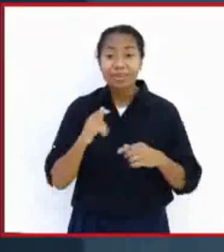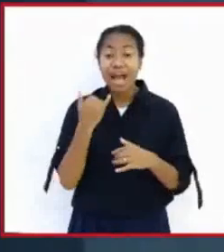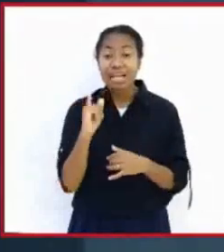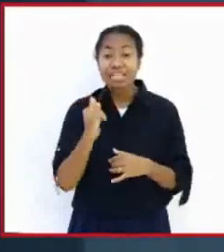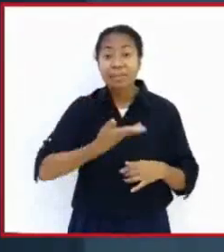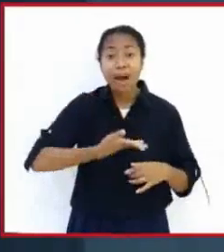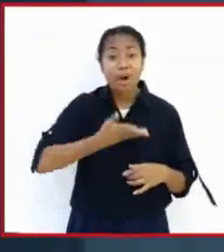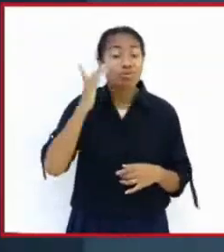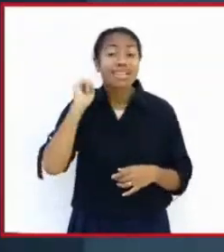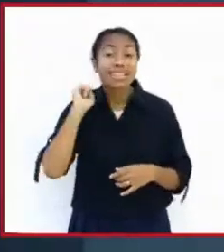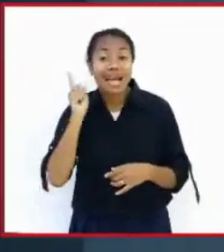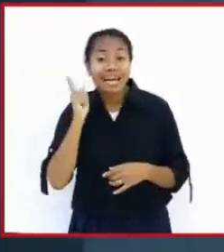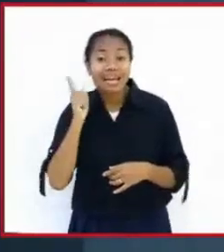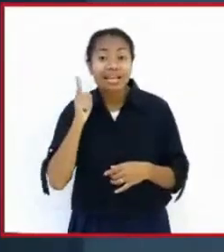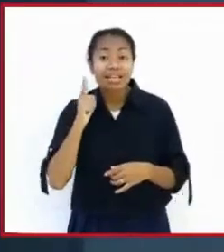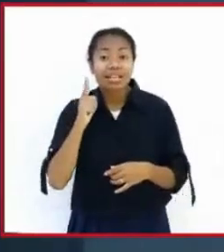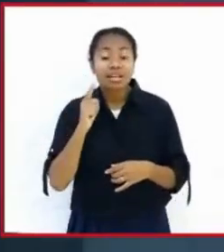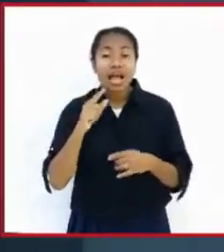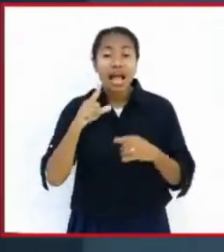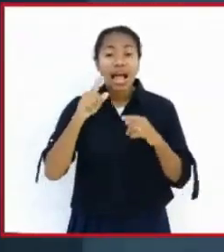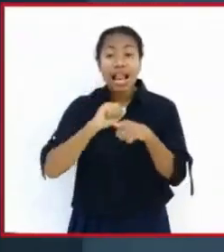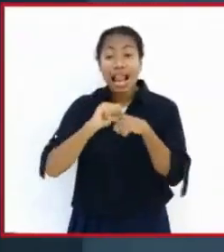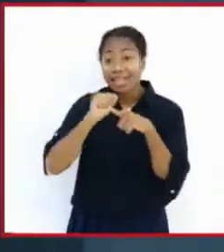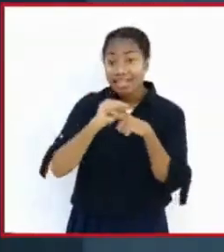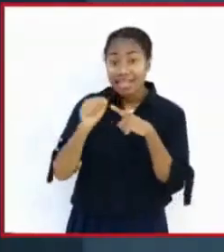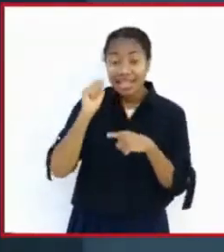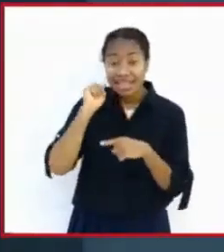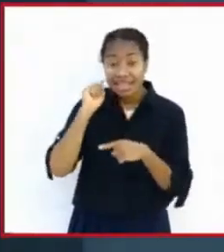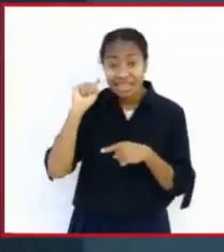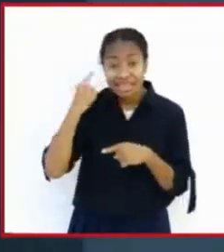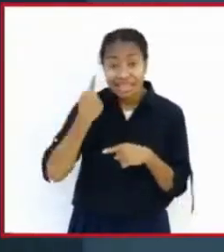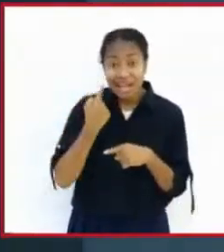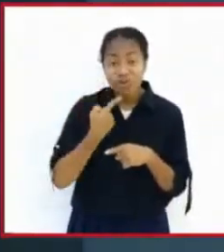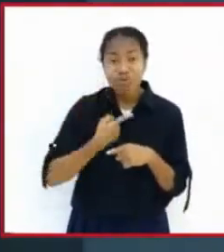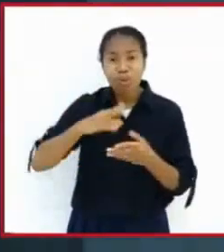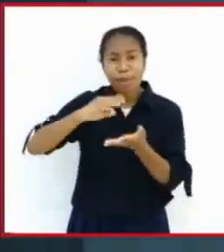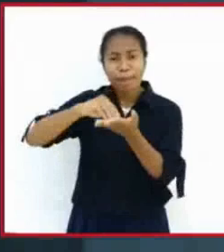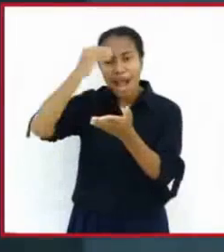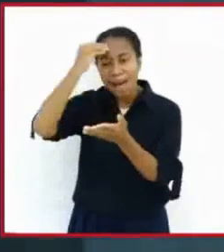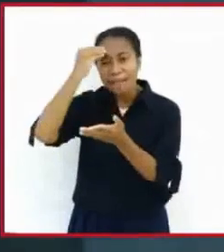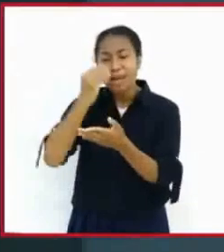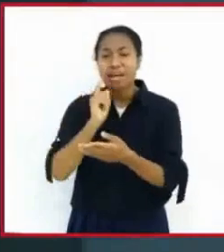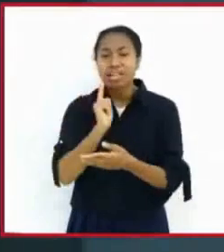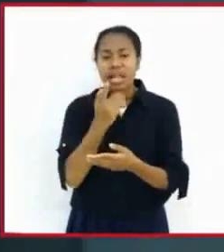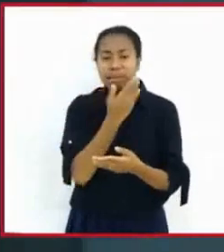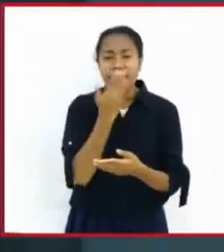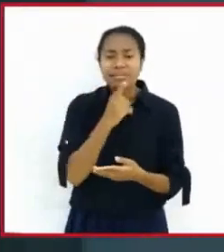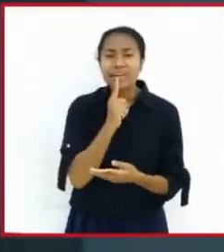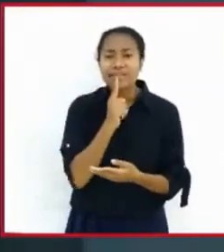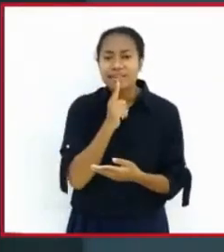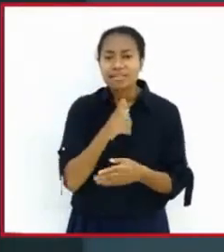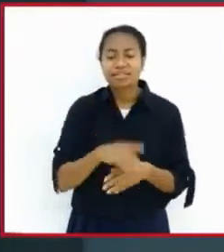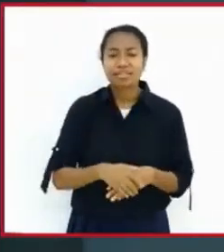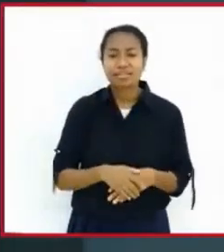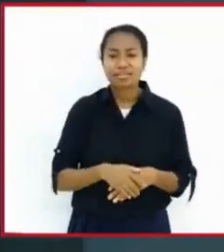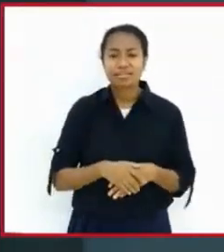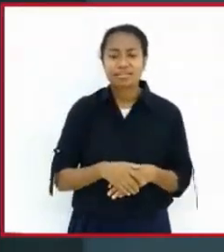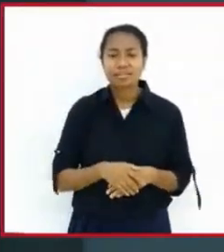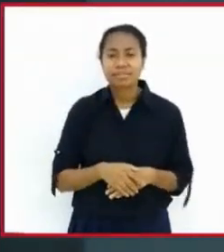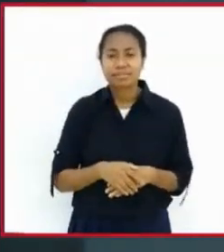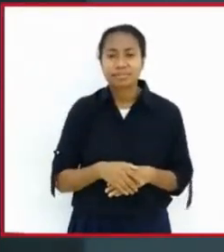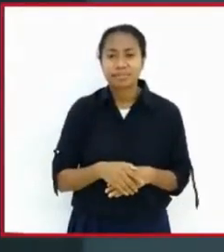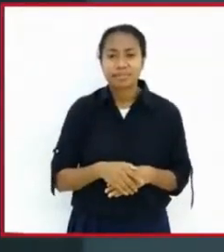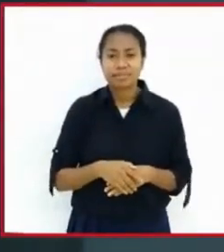mendengar melatih telinganya di dalam memahami omongan orang mulai ini maka